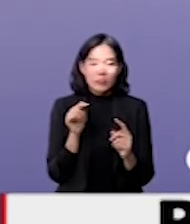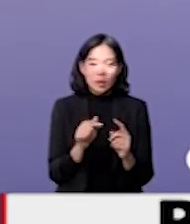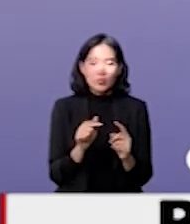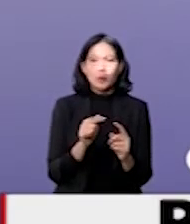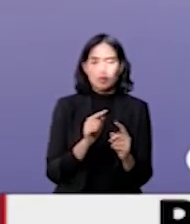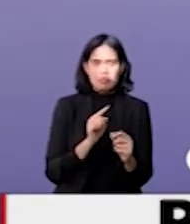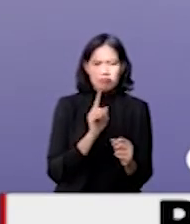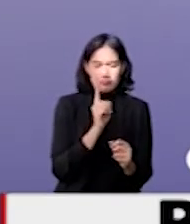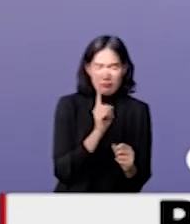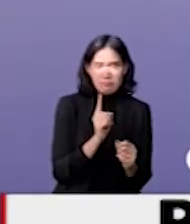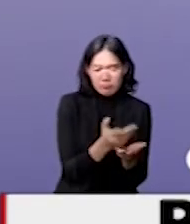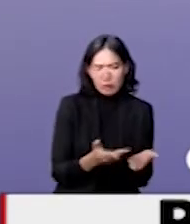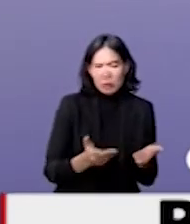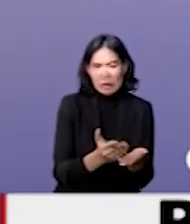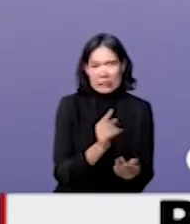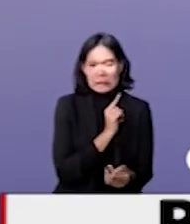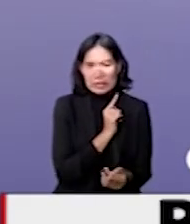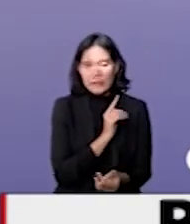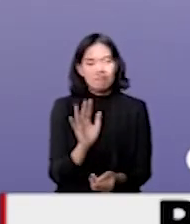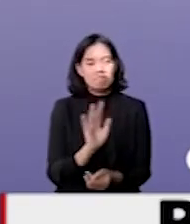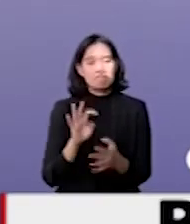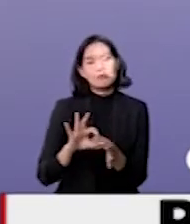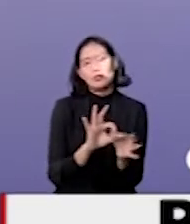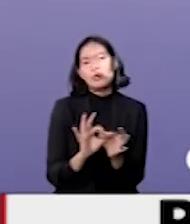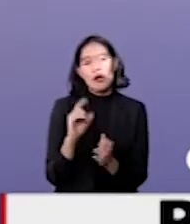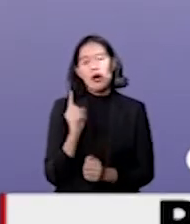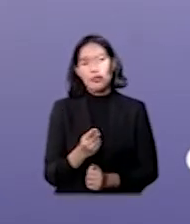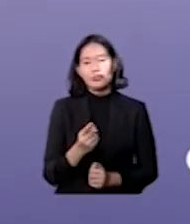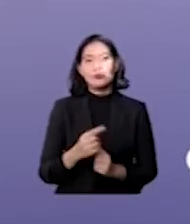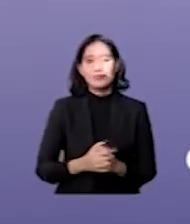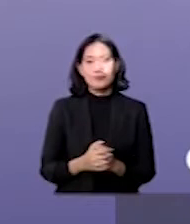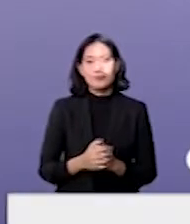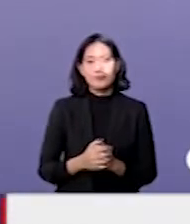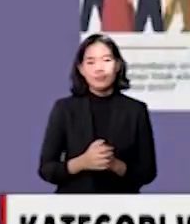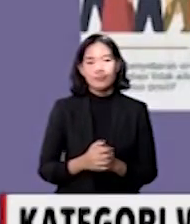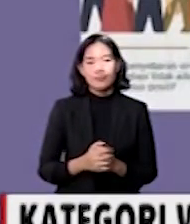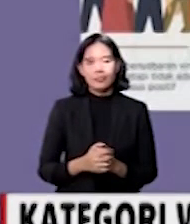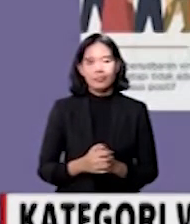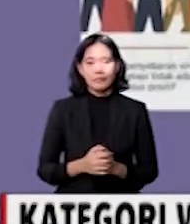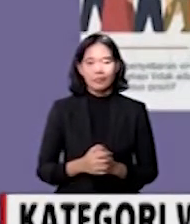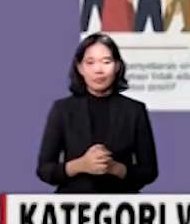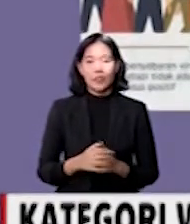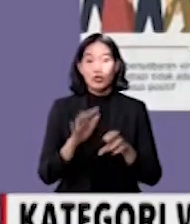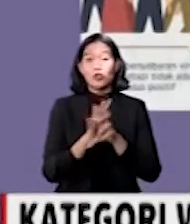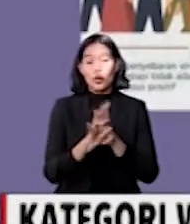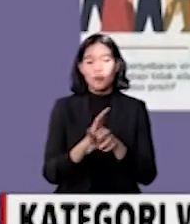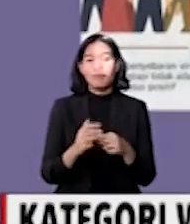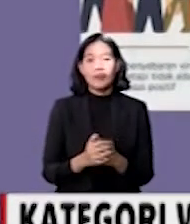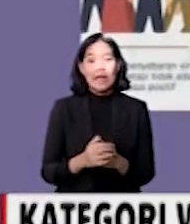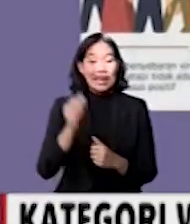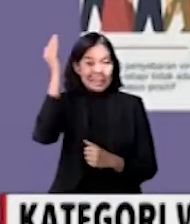karena upaya sendiri-sendiri harus upaya kolektif gotong-royong bersama-sama Hai misalnya